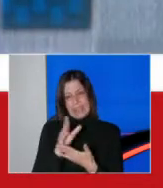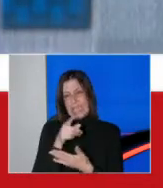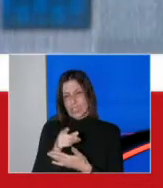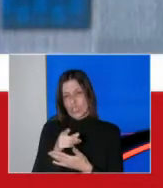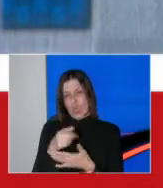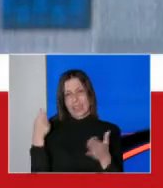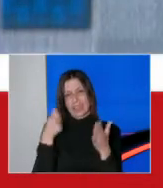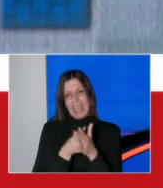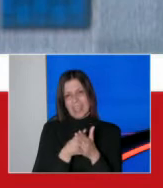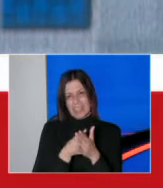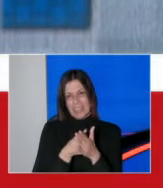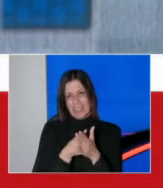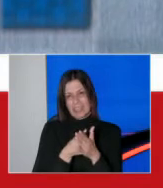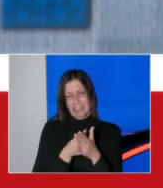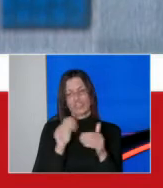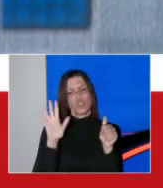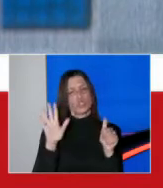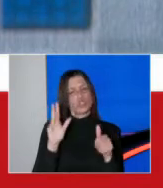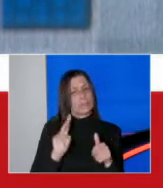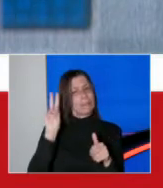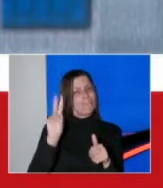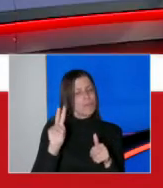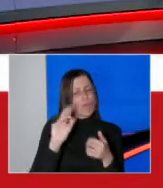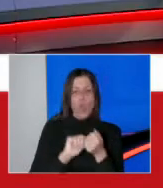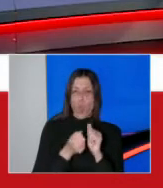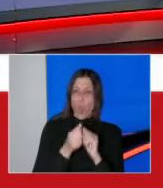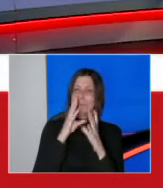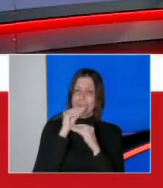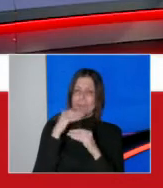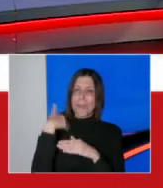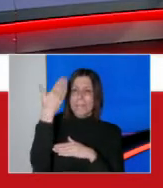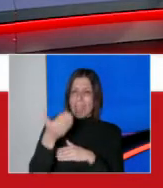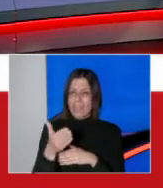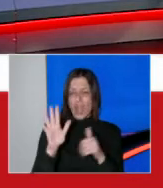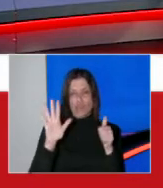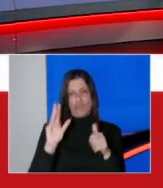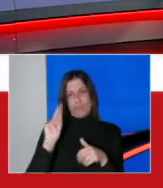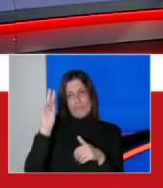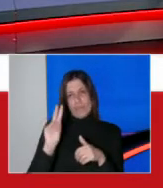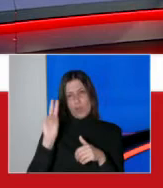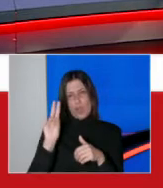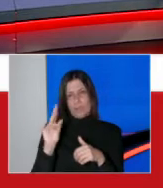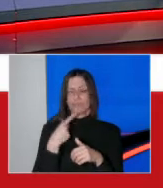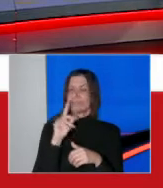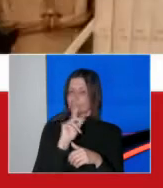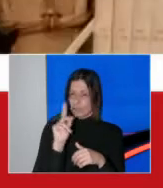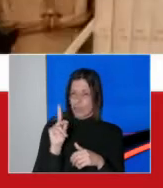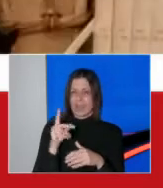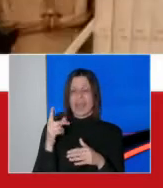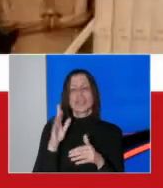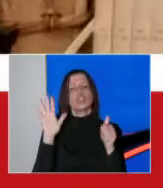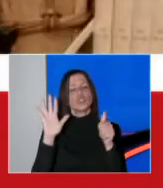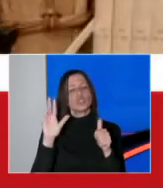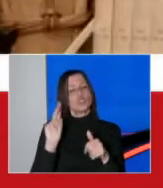לי עד שישה בפברואר, או מדובר על מעבר לשישה בפברואר? לא.